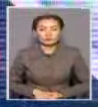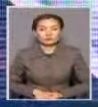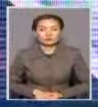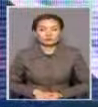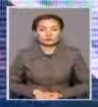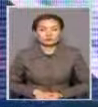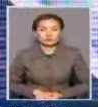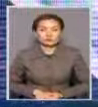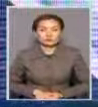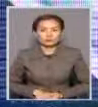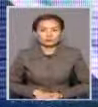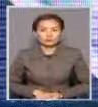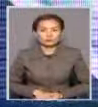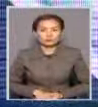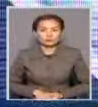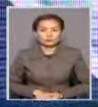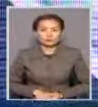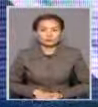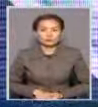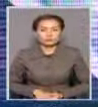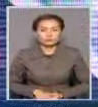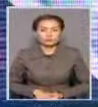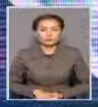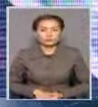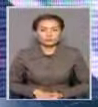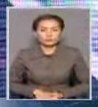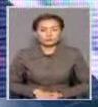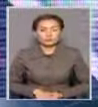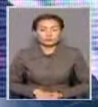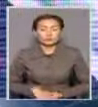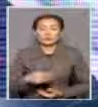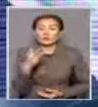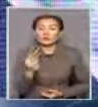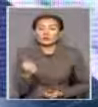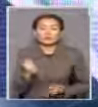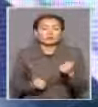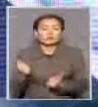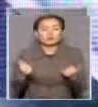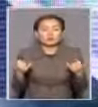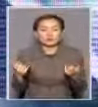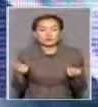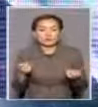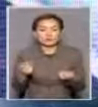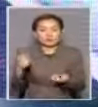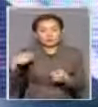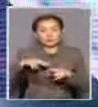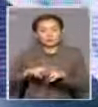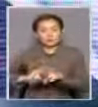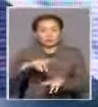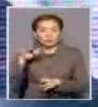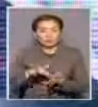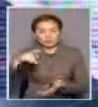К этому конкурсу приехали члены жюри из Нур-Султана. Үш күнге созылған жарысқа қазылық етуге Нұр-Сұлтан